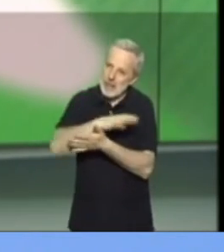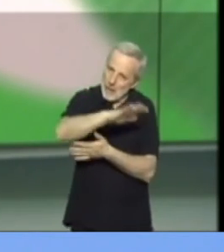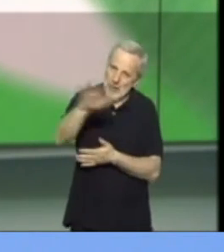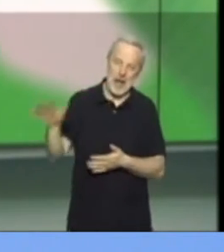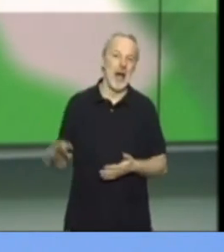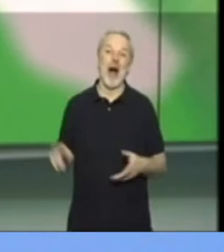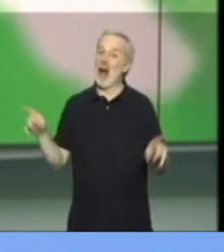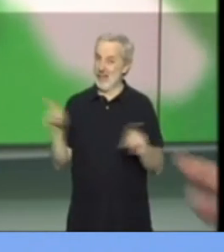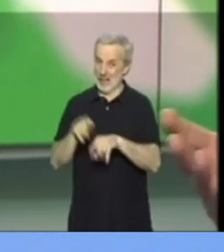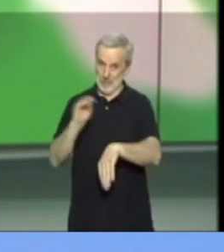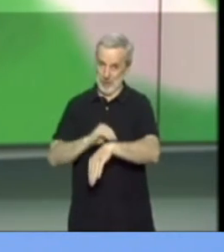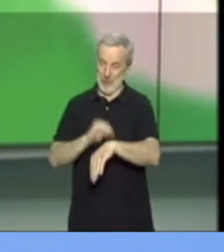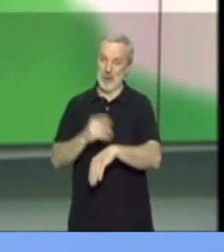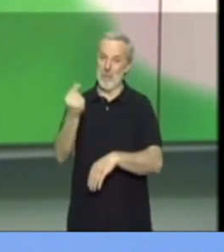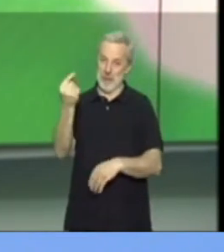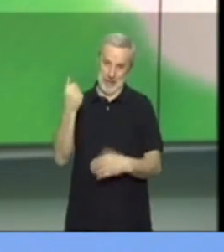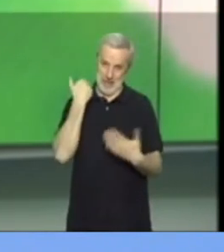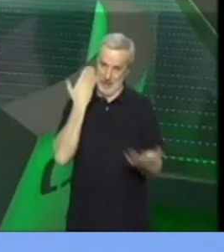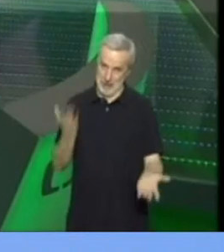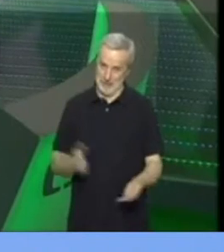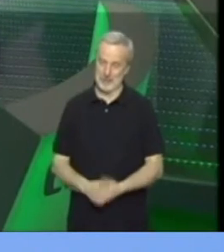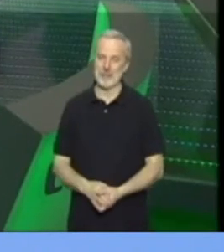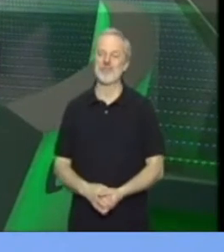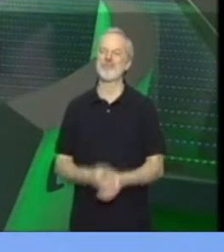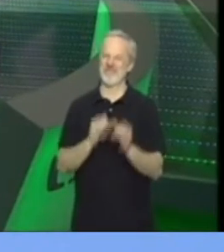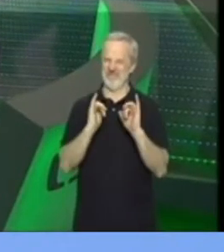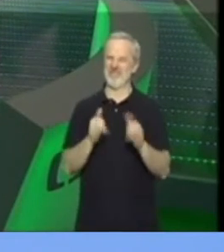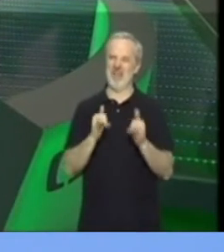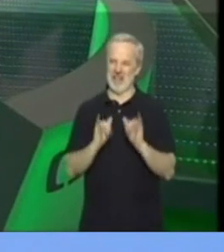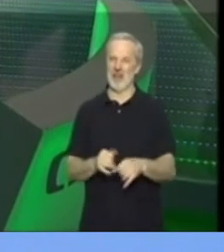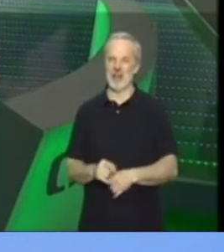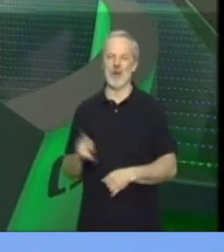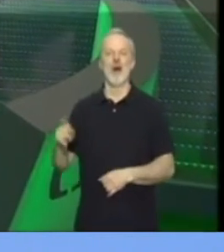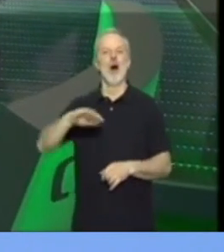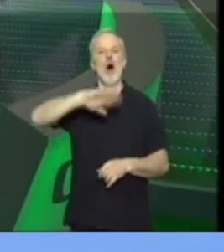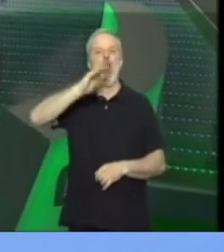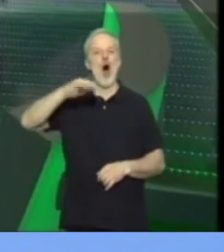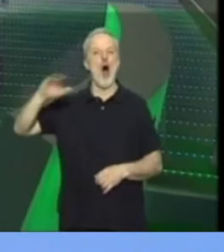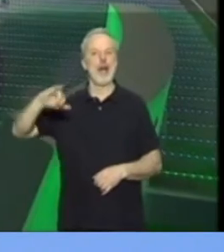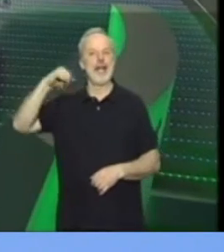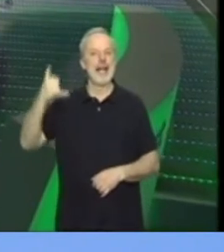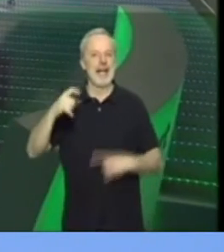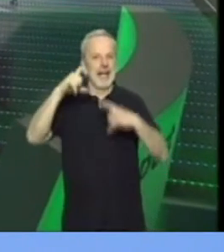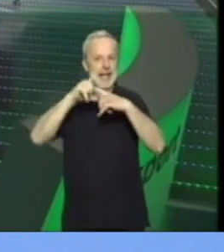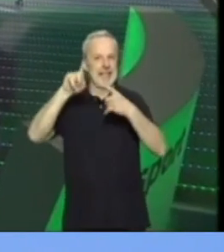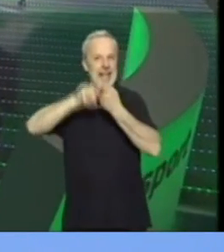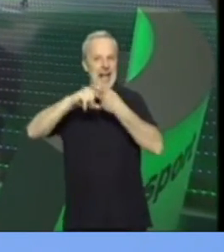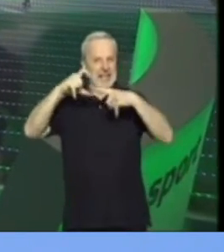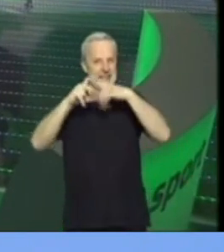všechno o finančních zdrojích. Jak říká tady pan Poche, tak Jeseníky opravdu nabízí